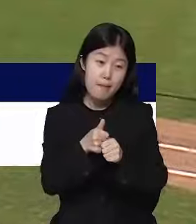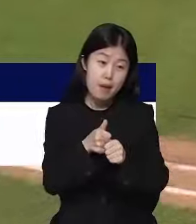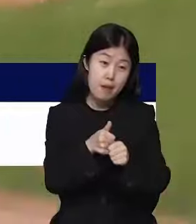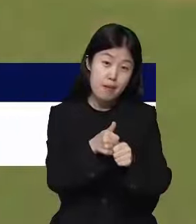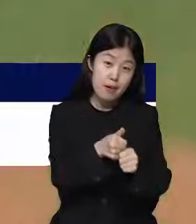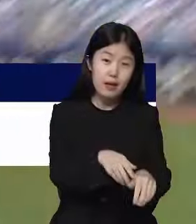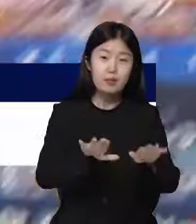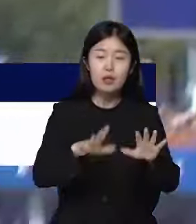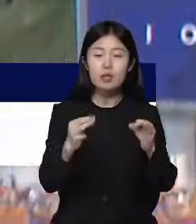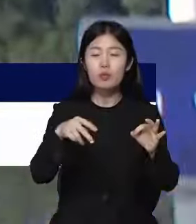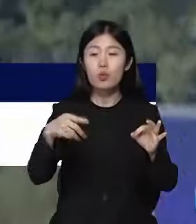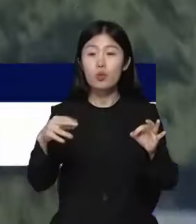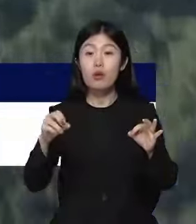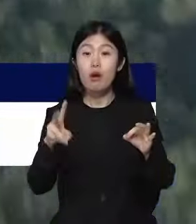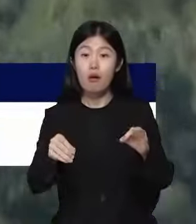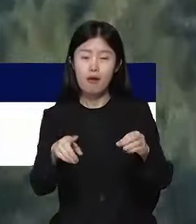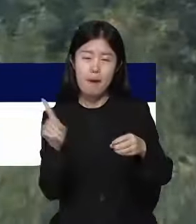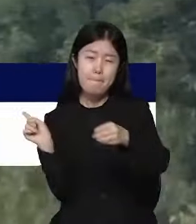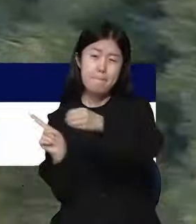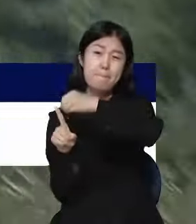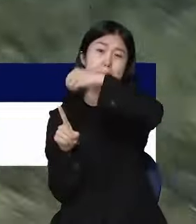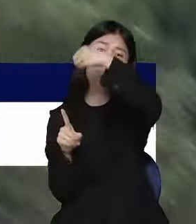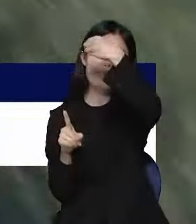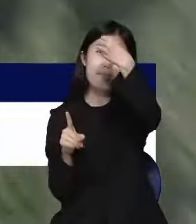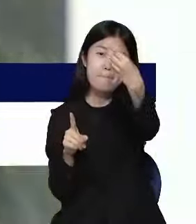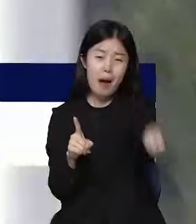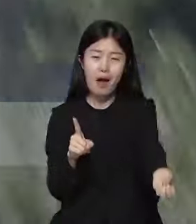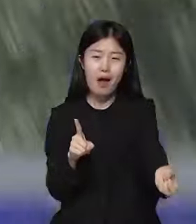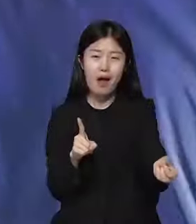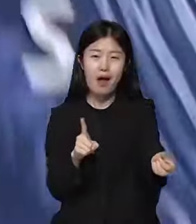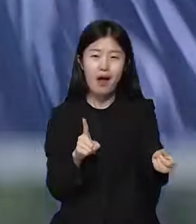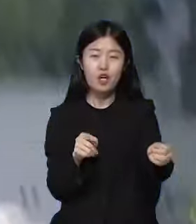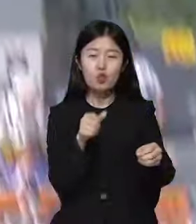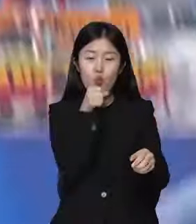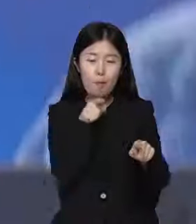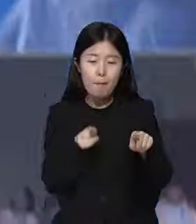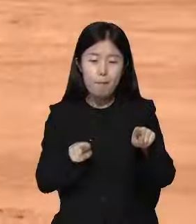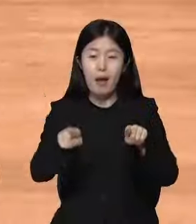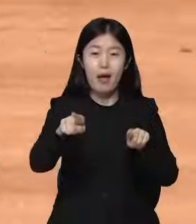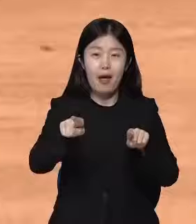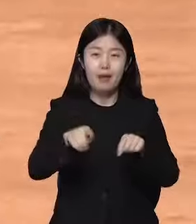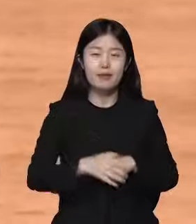시즌 35호 홈런으로 역전의 발판을 마련했습니다.